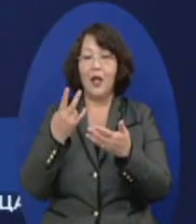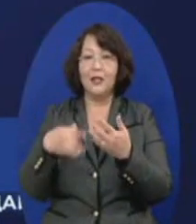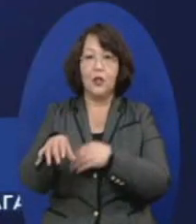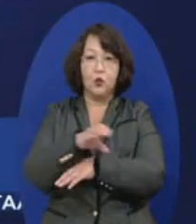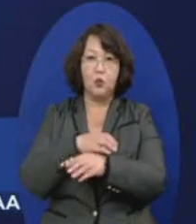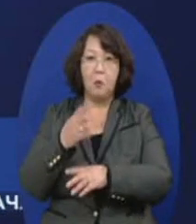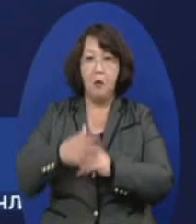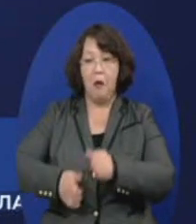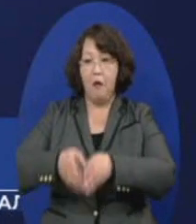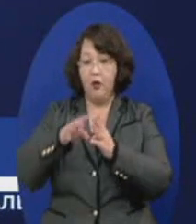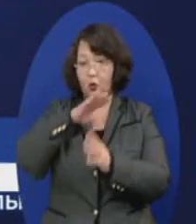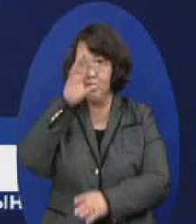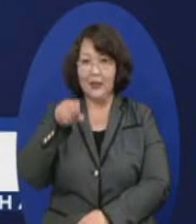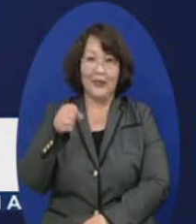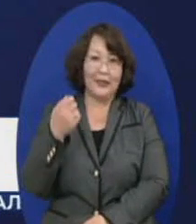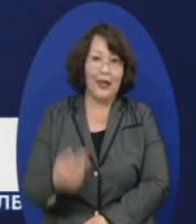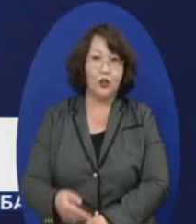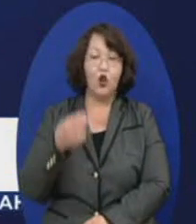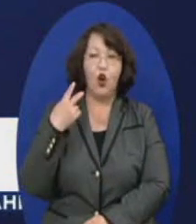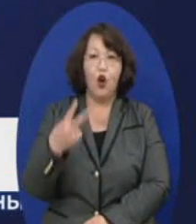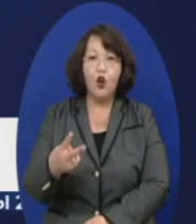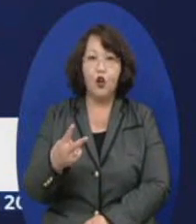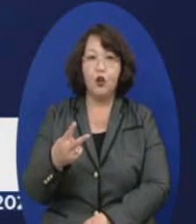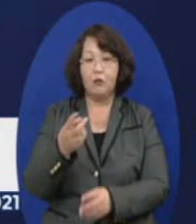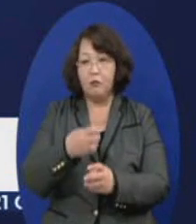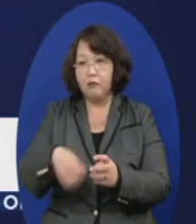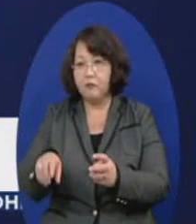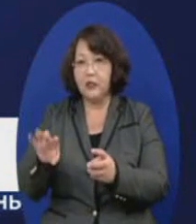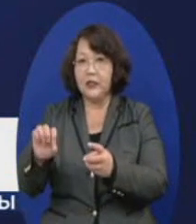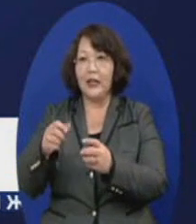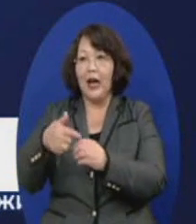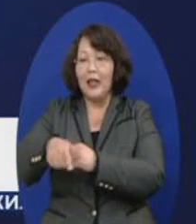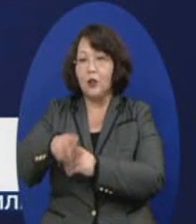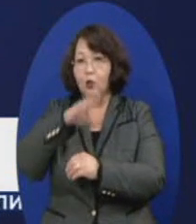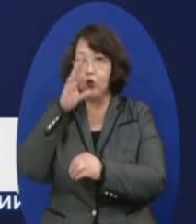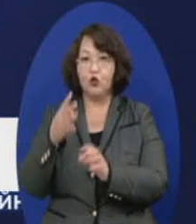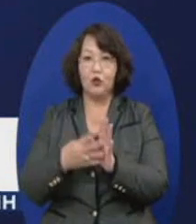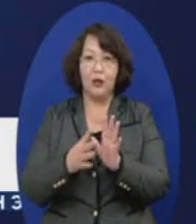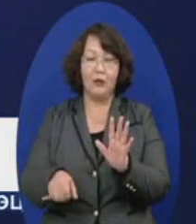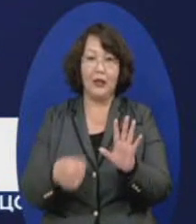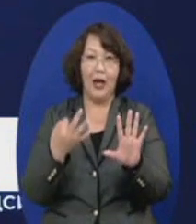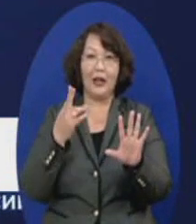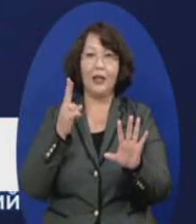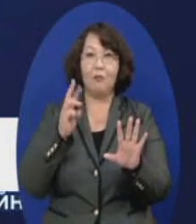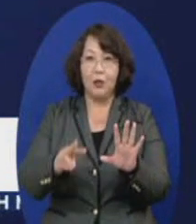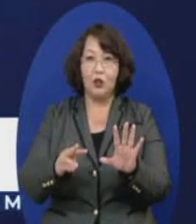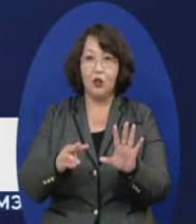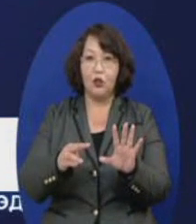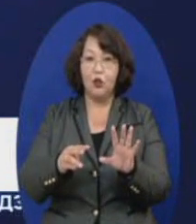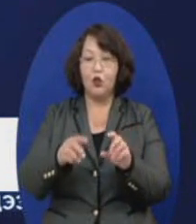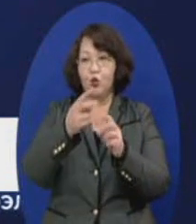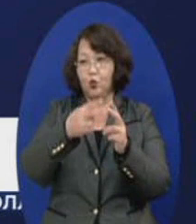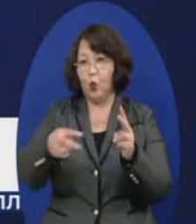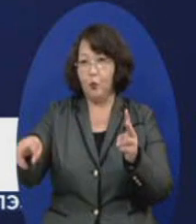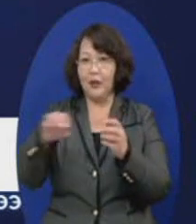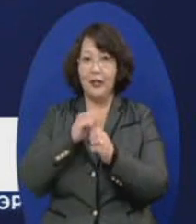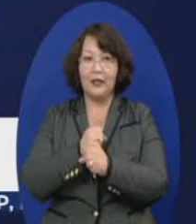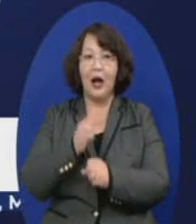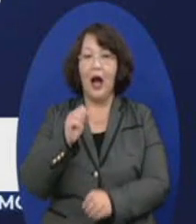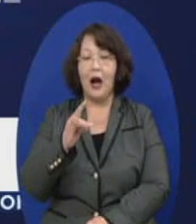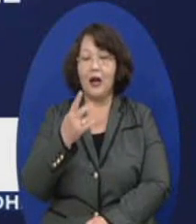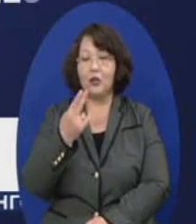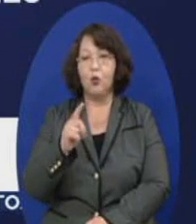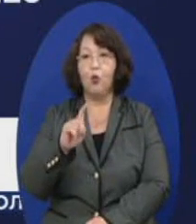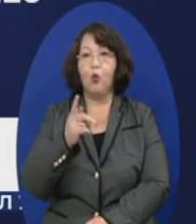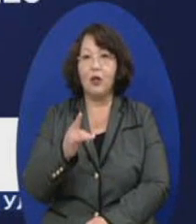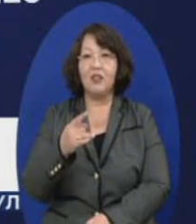суманд баригдаж байгаа дулааны станцын 2 дугаар хэлхээний гадна дулааны 9.8 км шугамын ажил, Арц суур, Нарийн